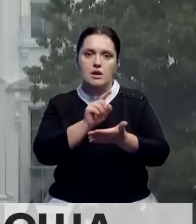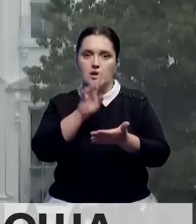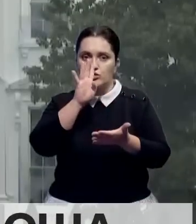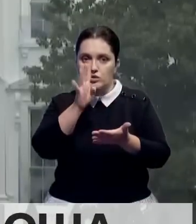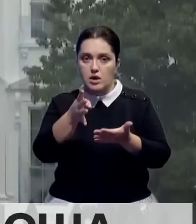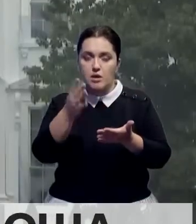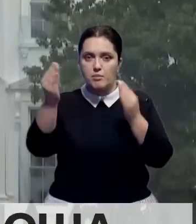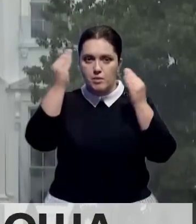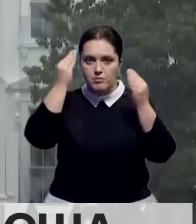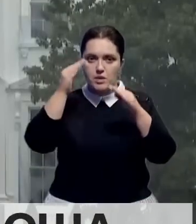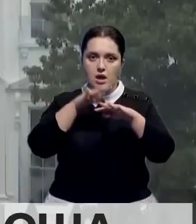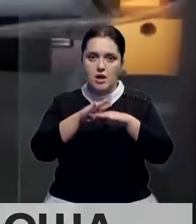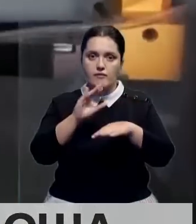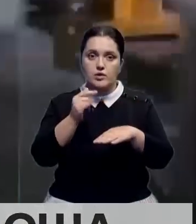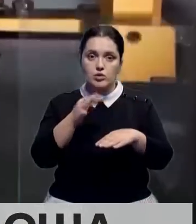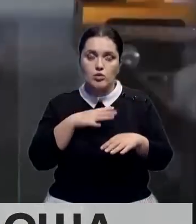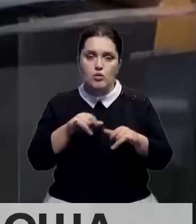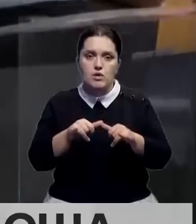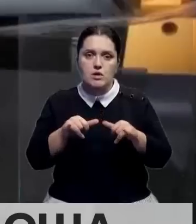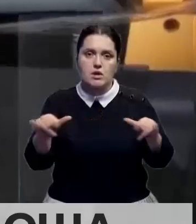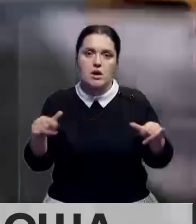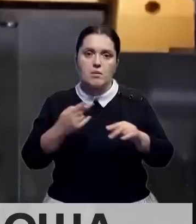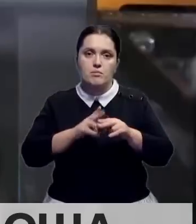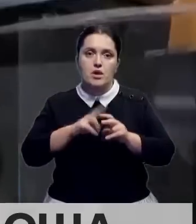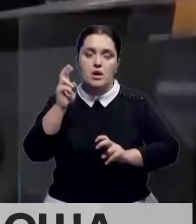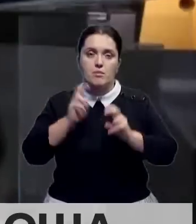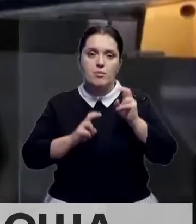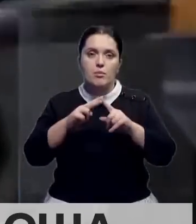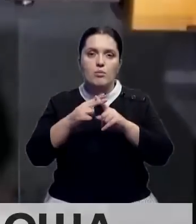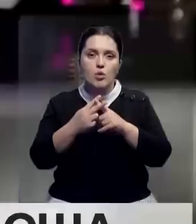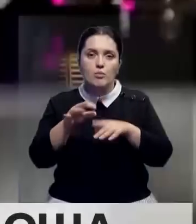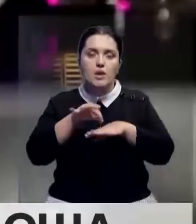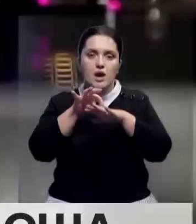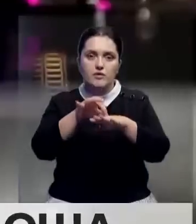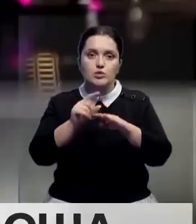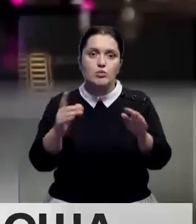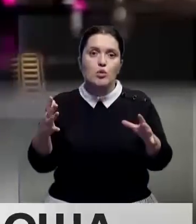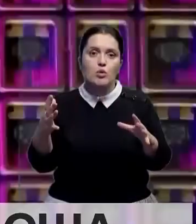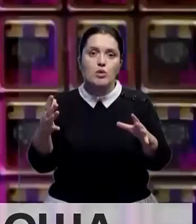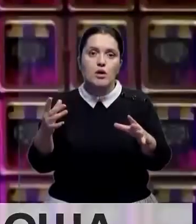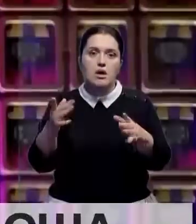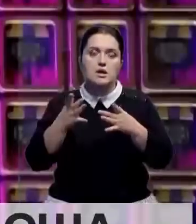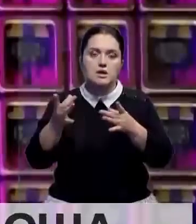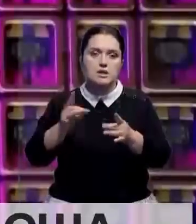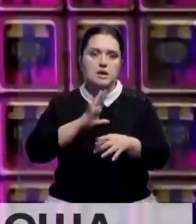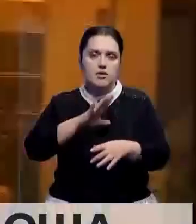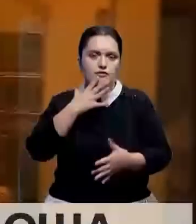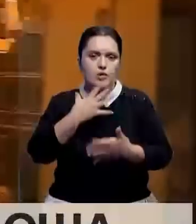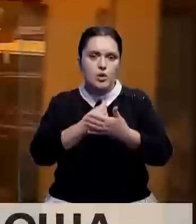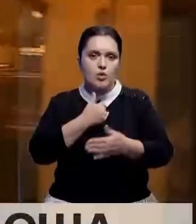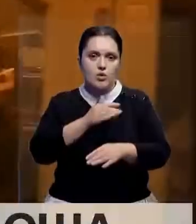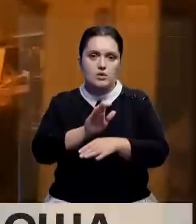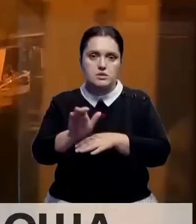По мнению аналитиков, Вашингтон намерен расширить и локализовать производство полупроводников, чтобы уменьшить свою зависимость от других государств и,